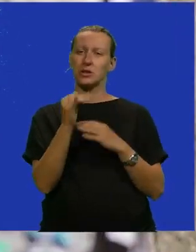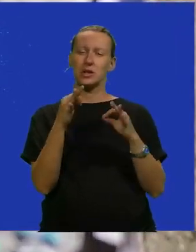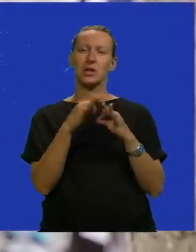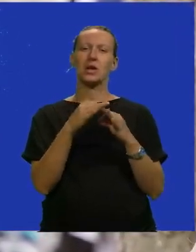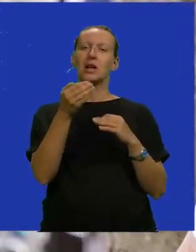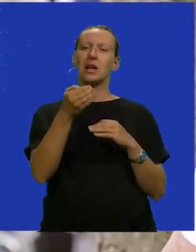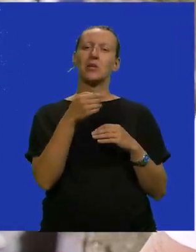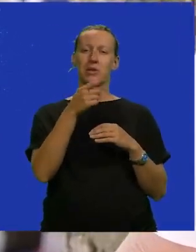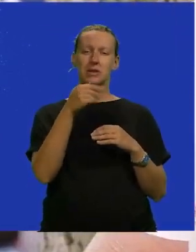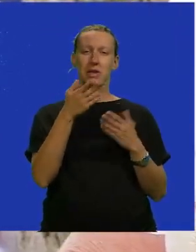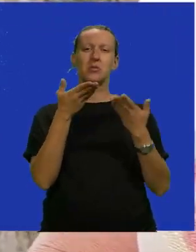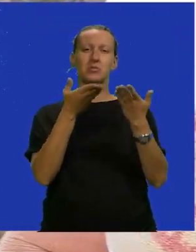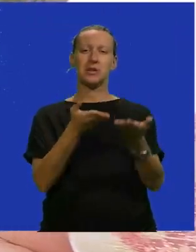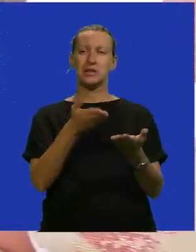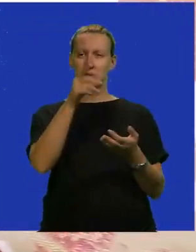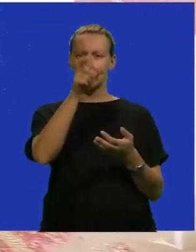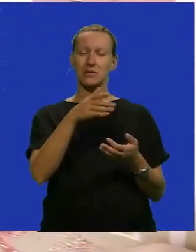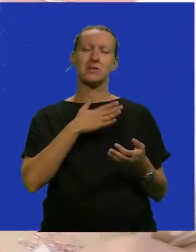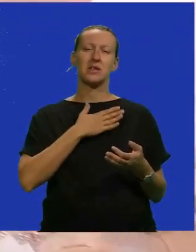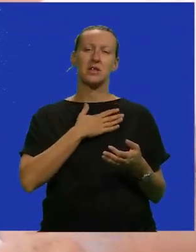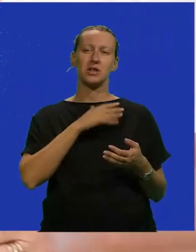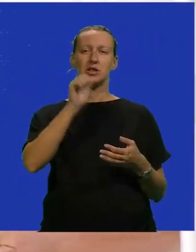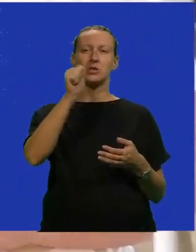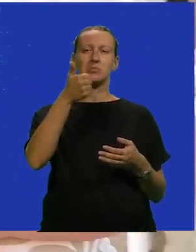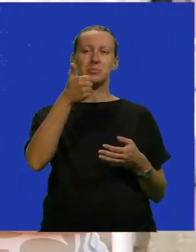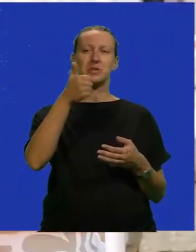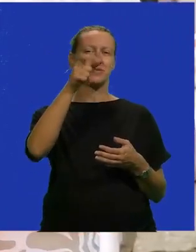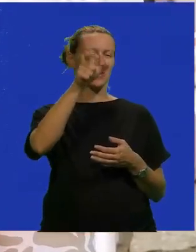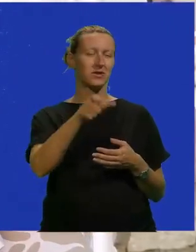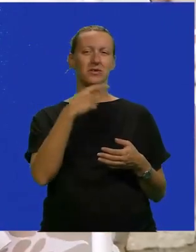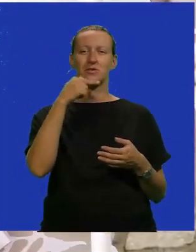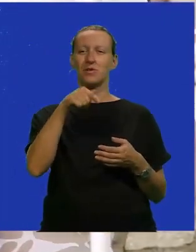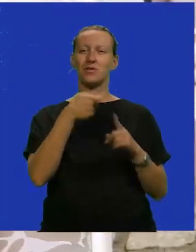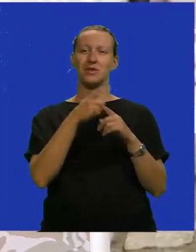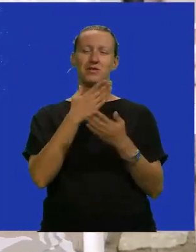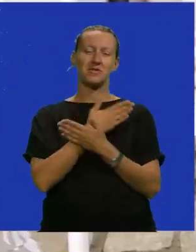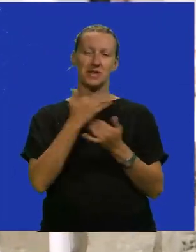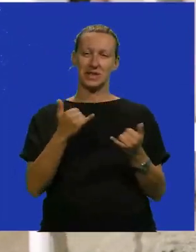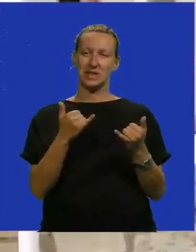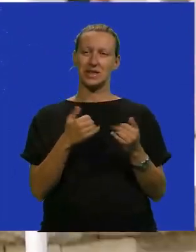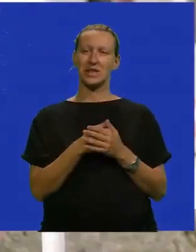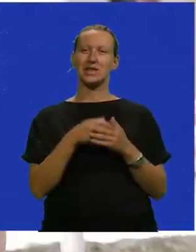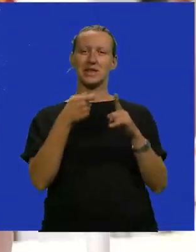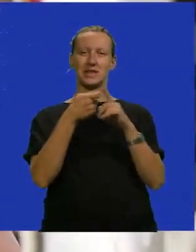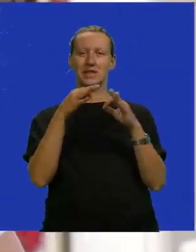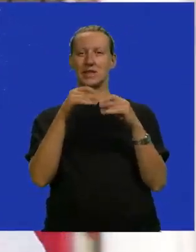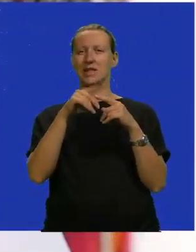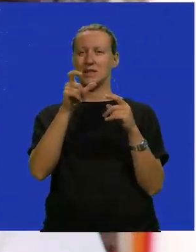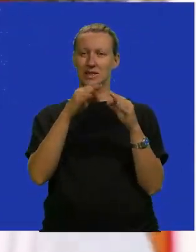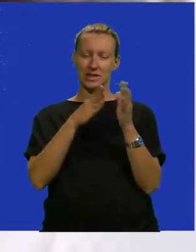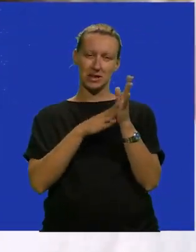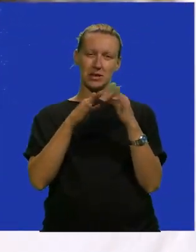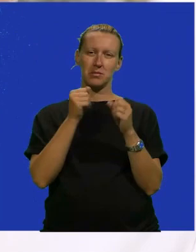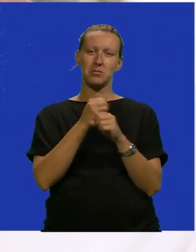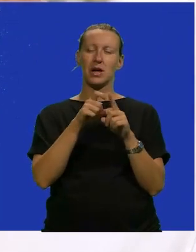A najprije da nam se predstavi naša prva kandidatkinja u Venkvizu danas. Katica Magdić.